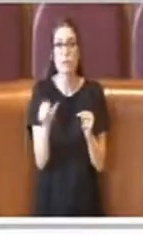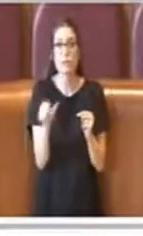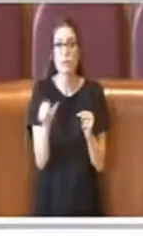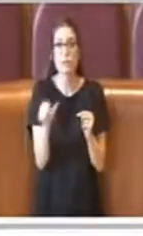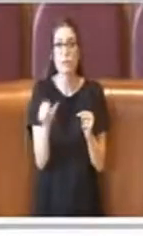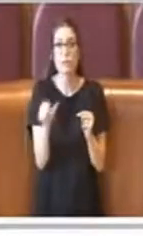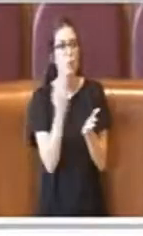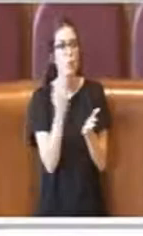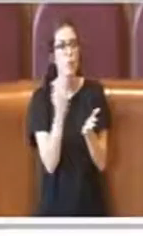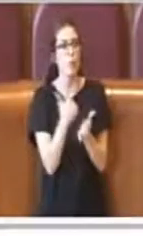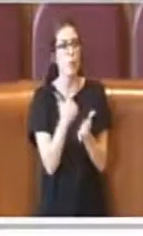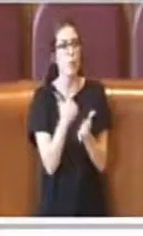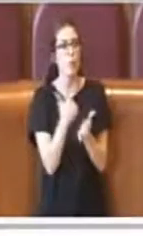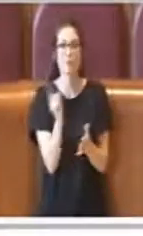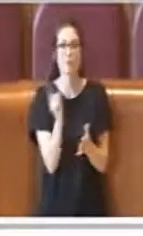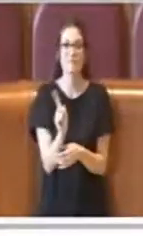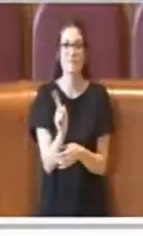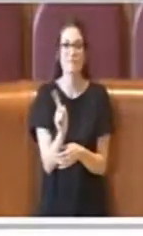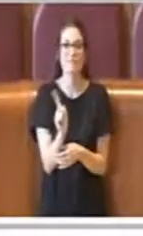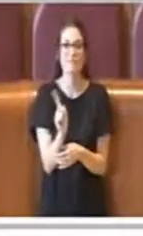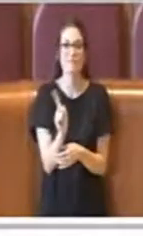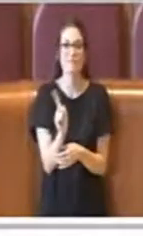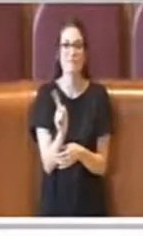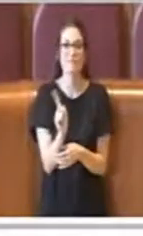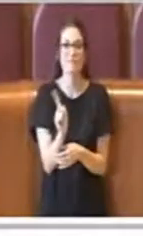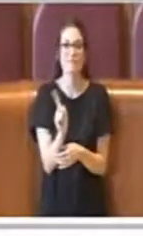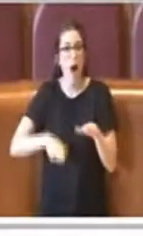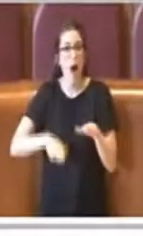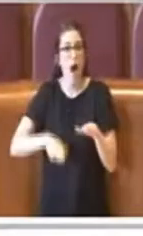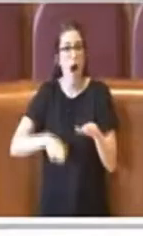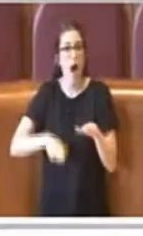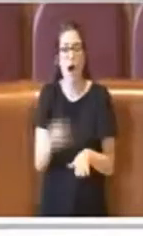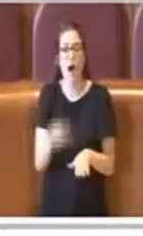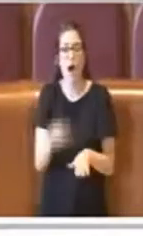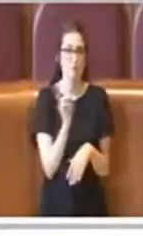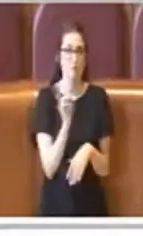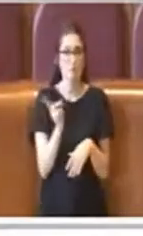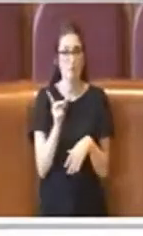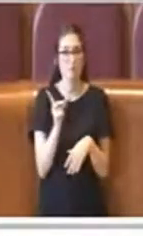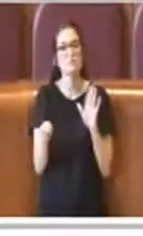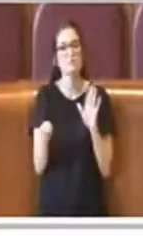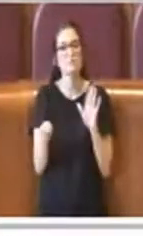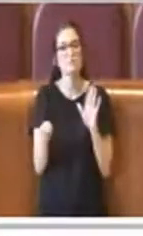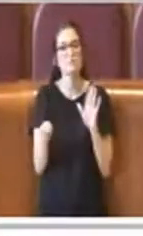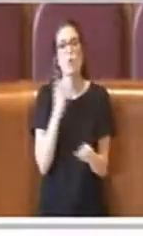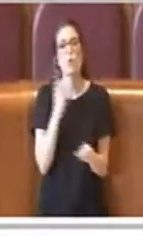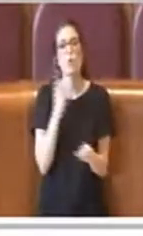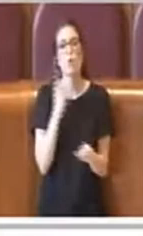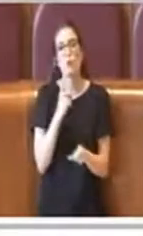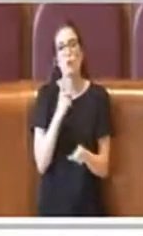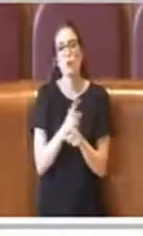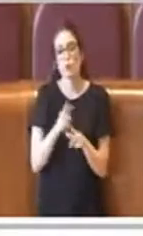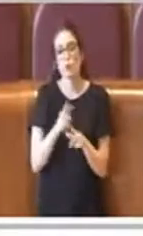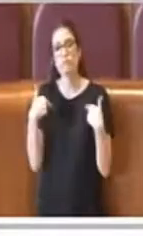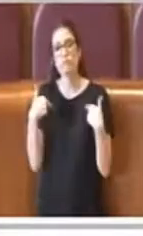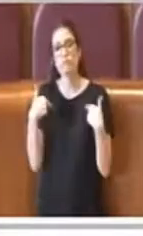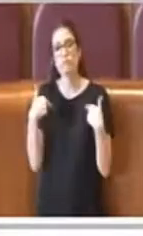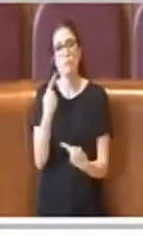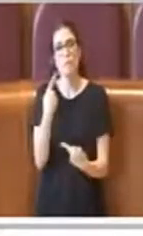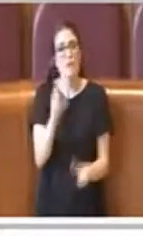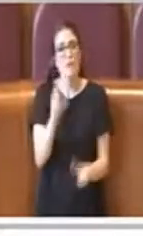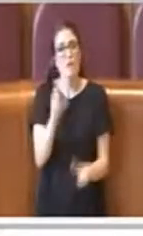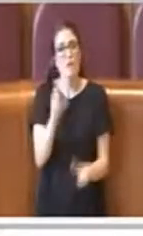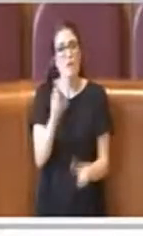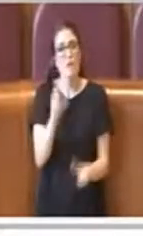atto importante, non solo un enorme passo avanti, ma un atto dovuto a queste persone che ogni